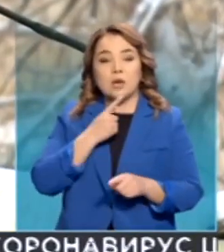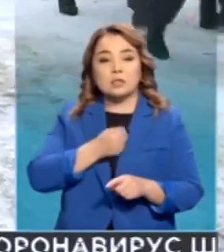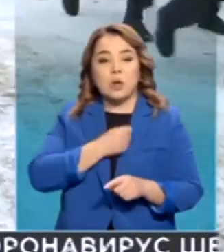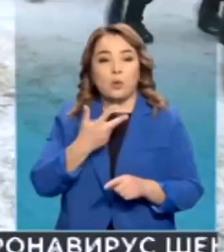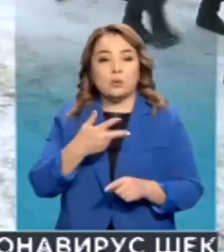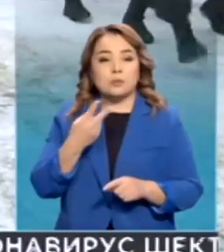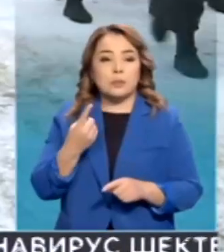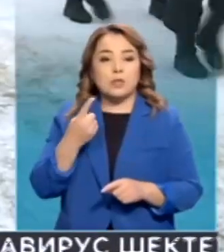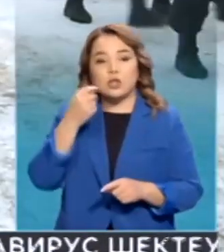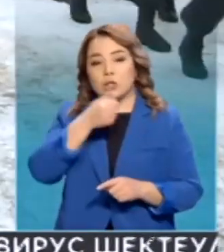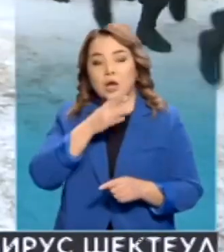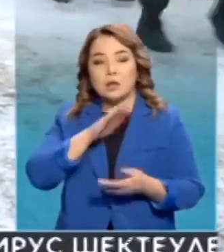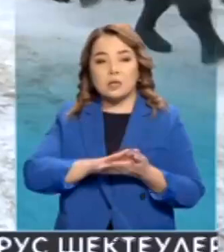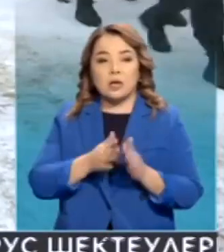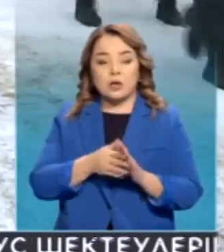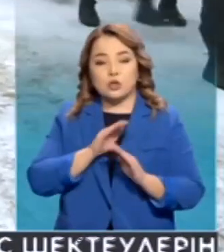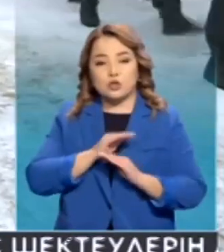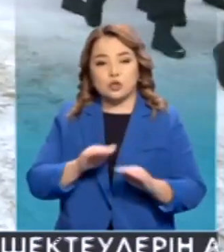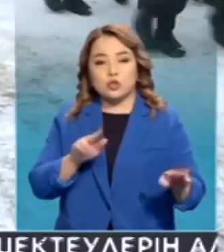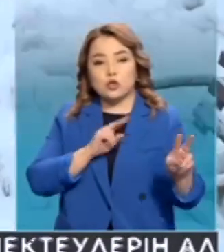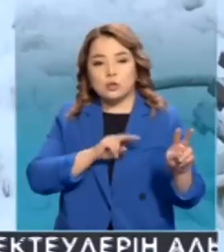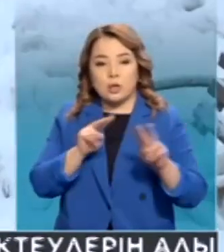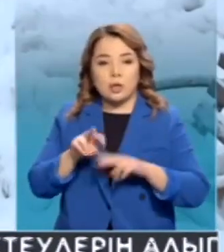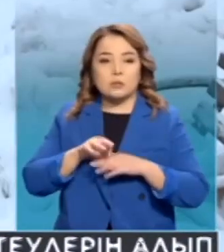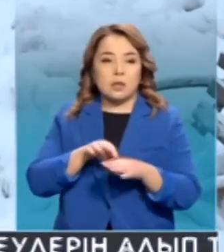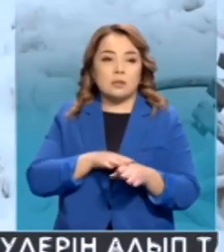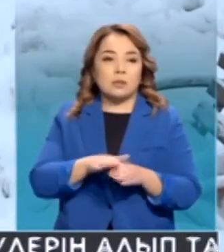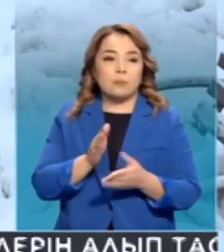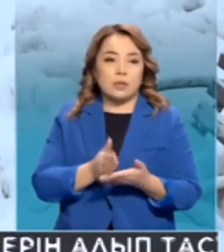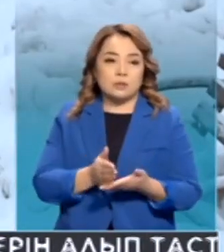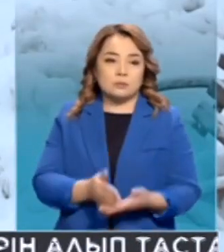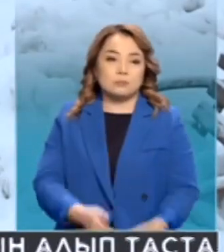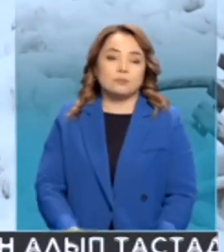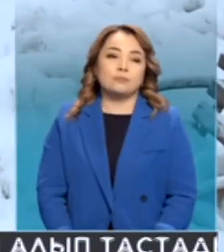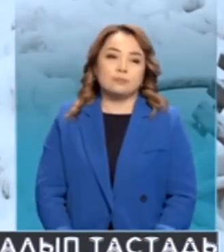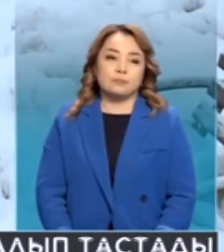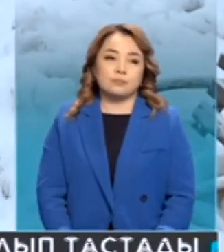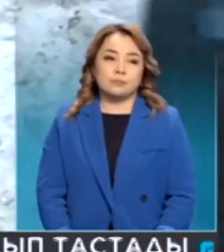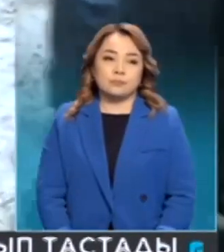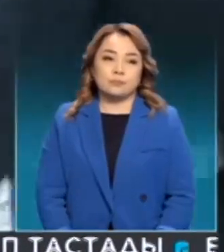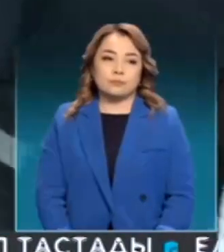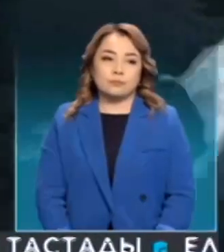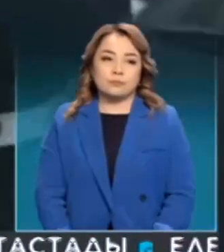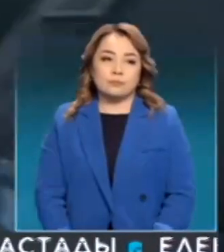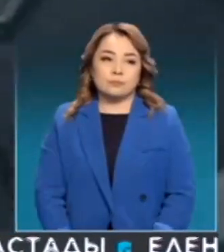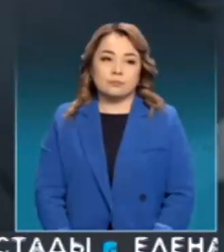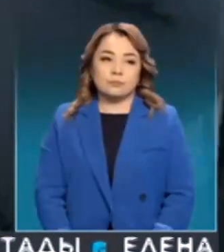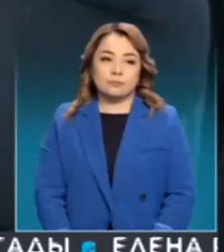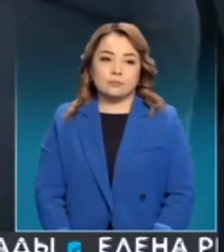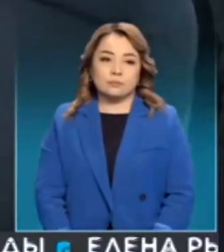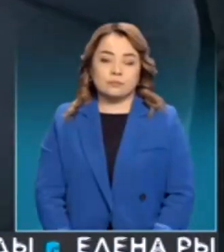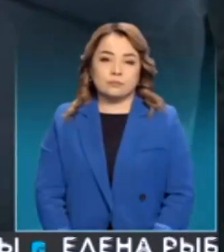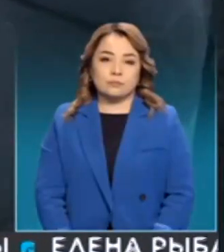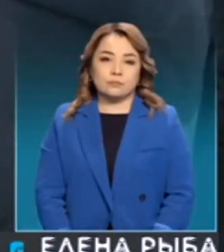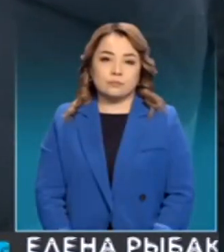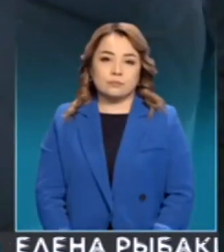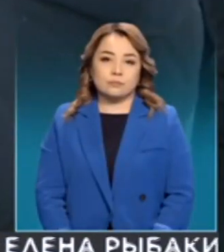жыл бойы ел тыныштығын күзетіп тұр. Руслан Нұрланұлы, Бекзат Сәбитұлы, Қазақстан ұлттық телеарнасы, Қарағанды облысынан.